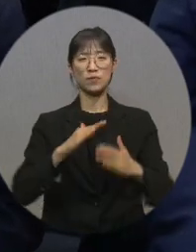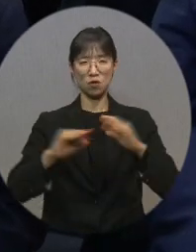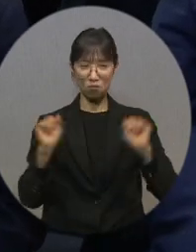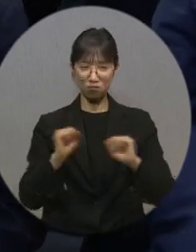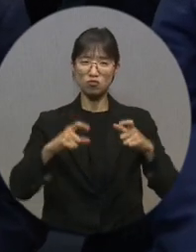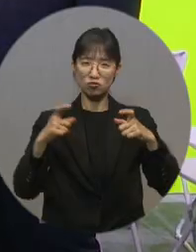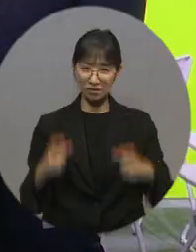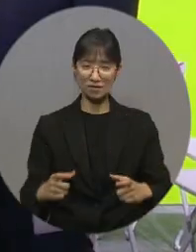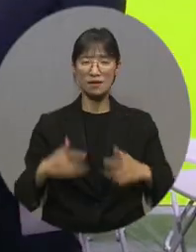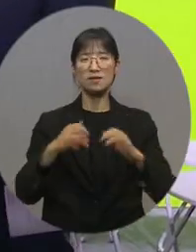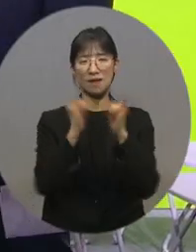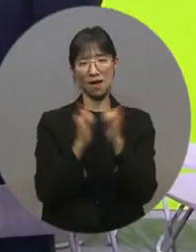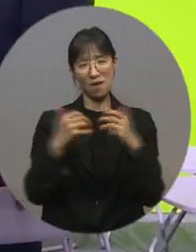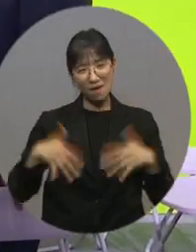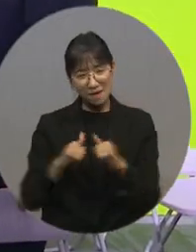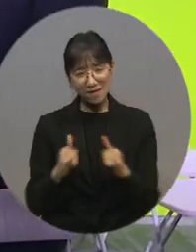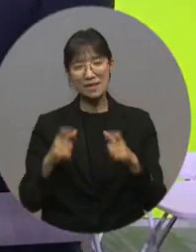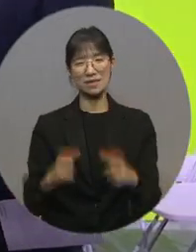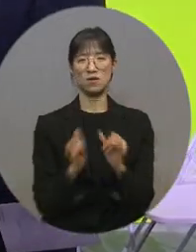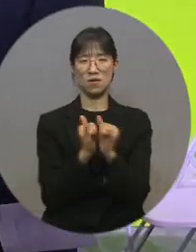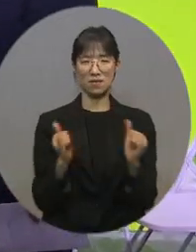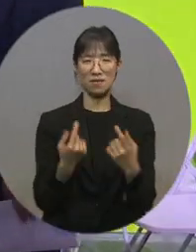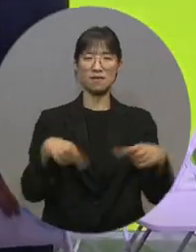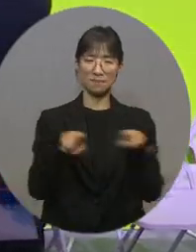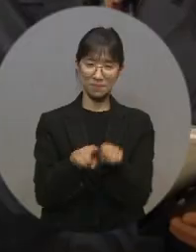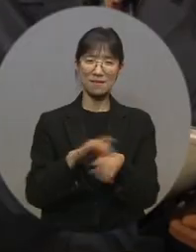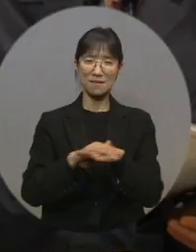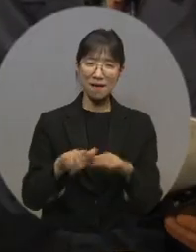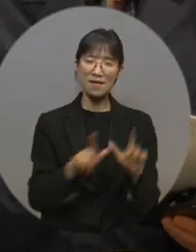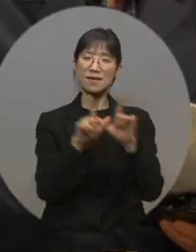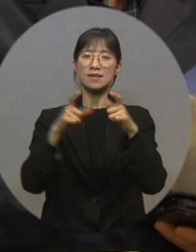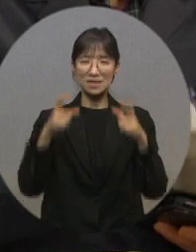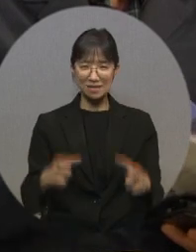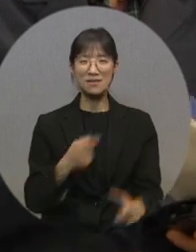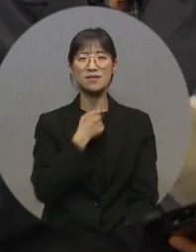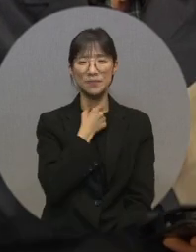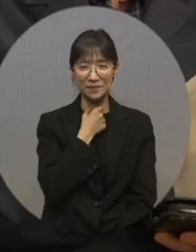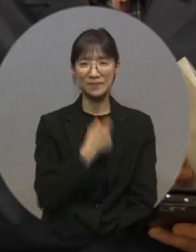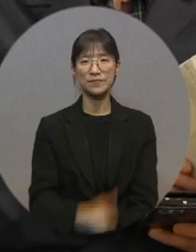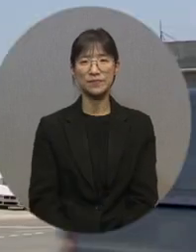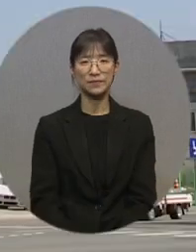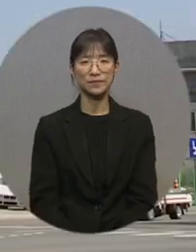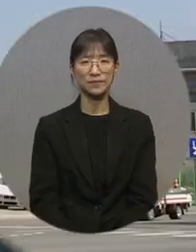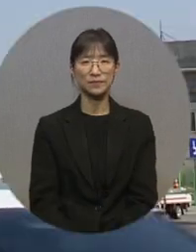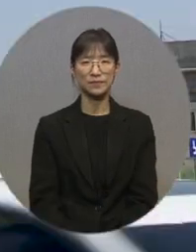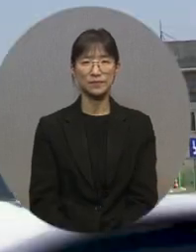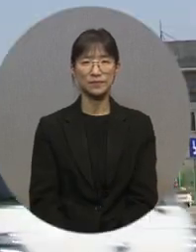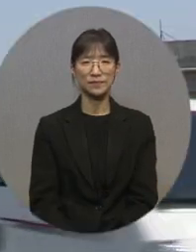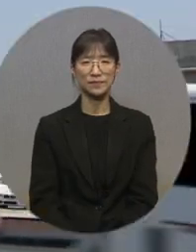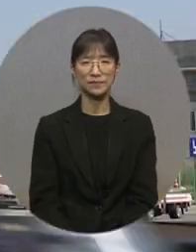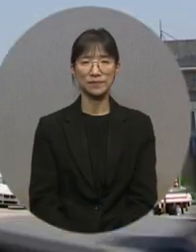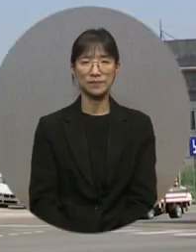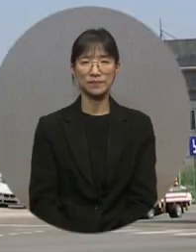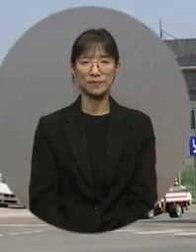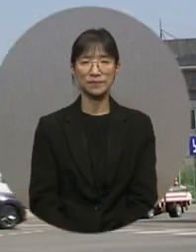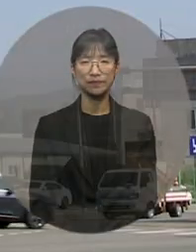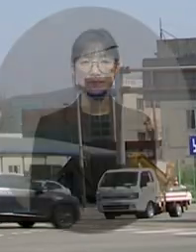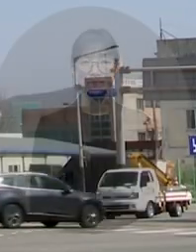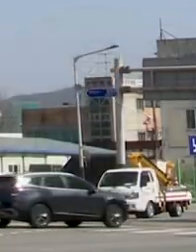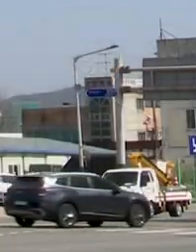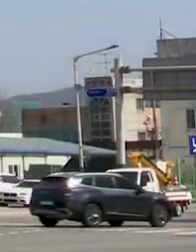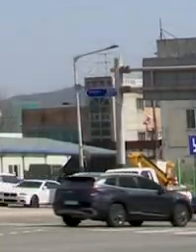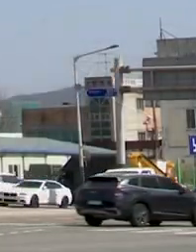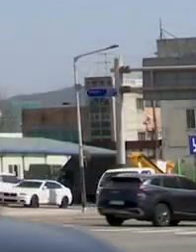전북특별자치도가 사회약자들과 지역민들이 더불어 함께 사는 지역이 되기를 기대해봅니다. 복지TV 전북방송 안정진입니다.